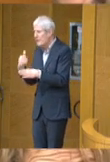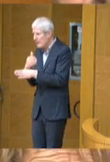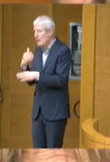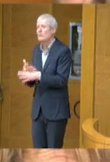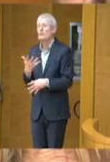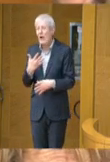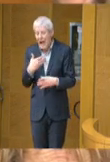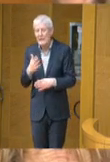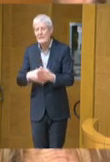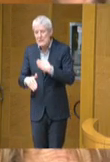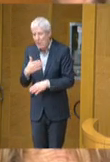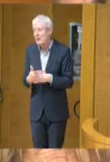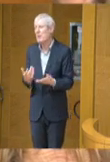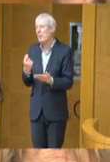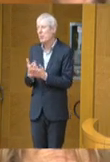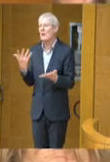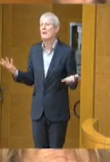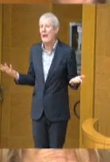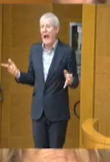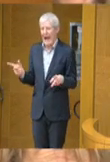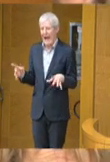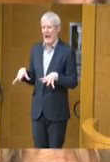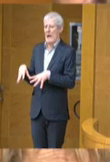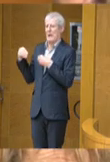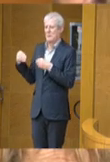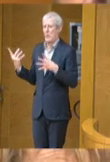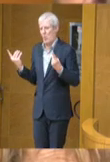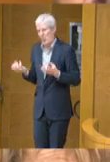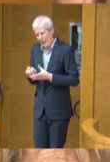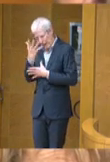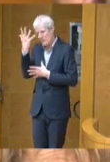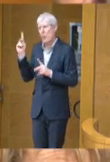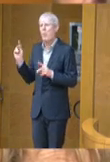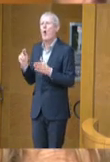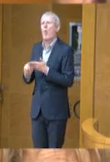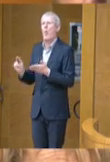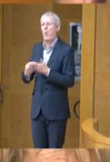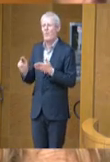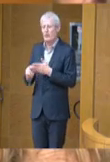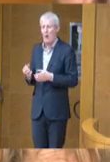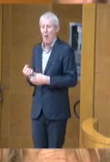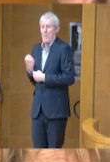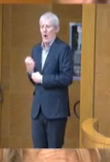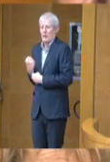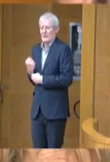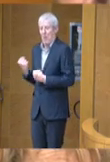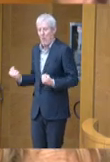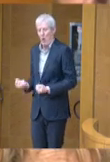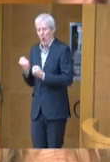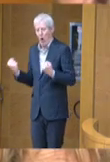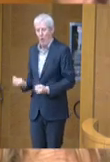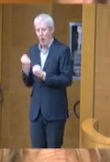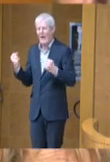disabilità importanti, e quindi ha dato impulso alla creazione di un ufficio per potenziare e promuovere